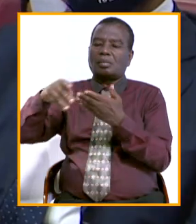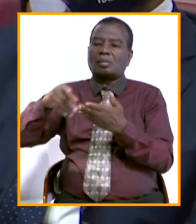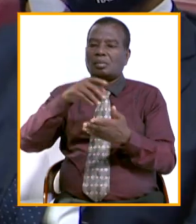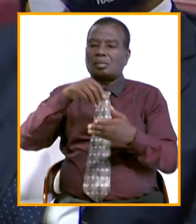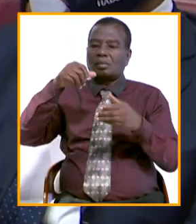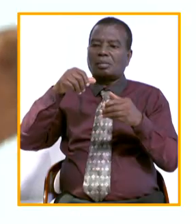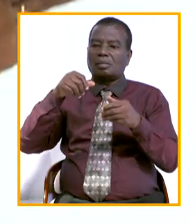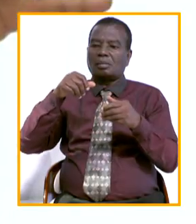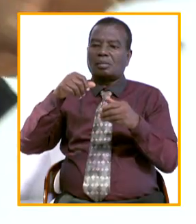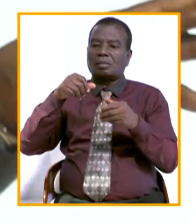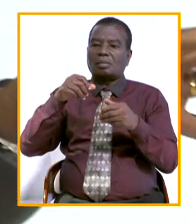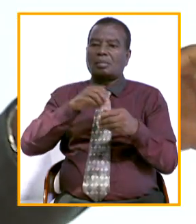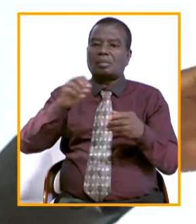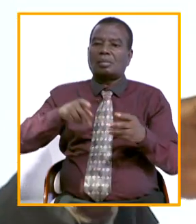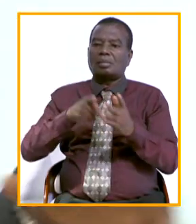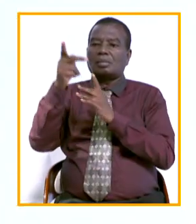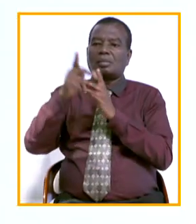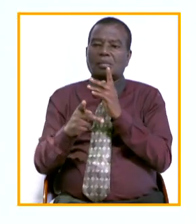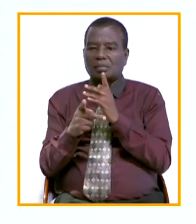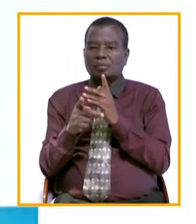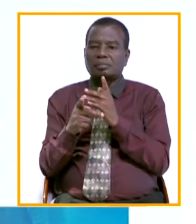de 9%. On a un projet,